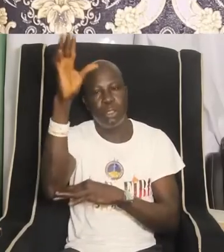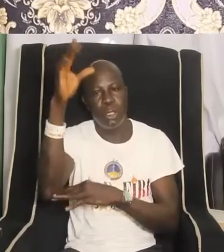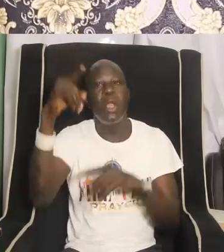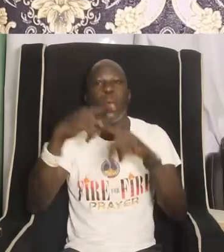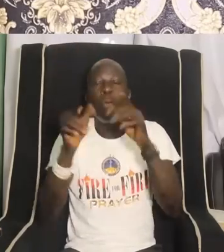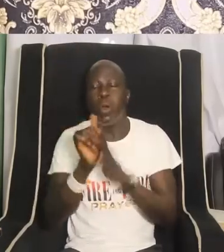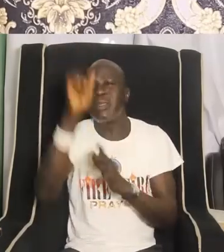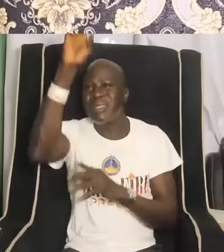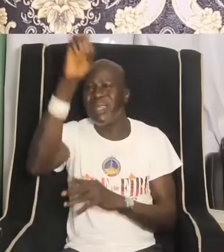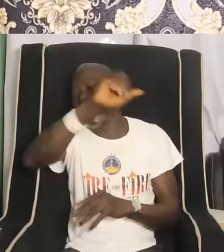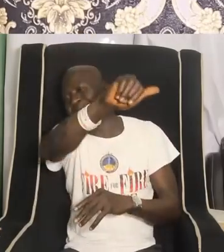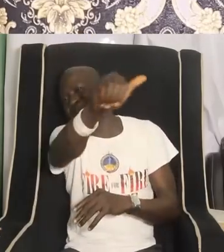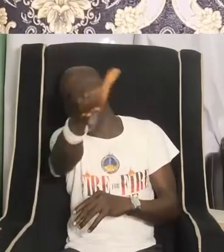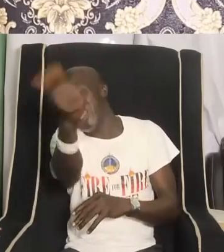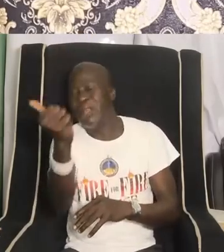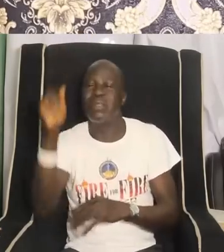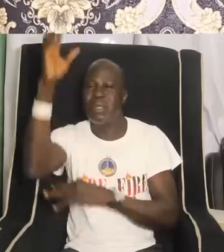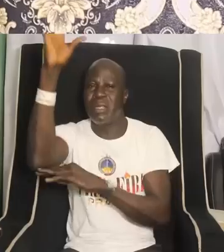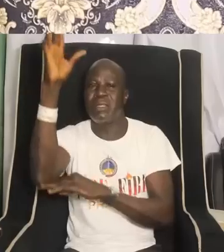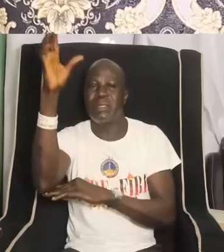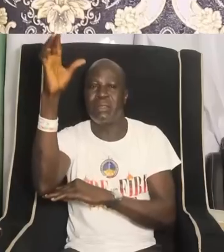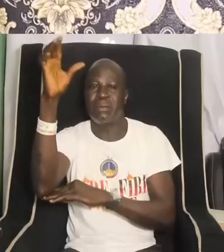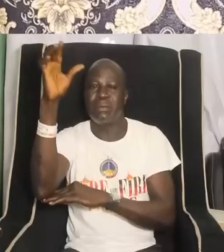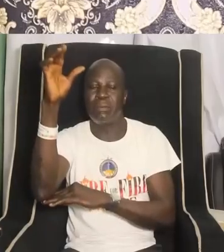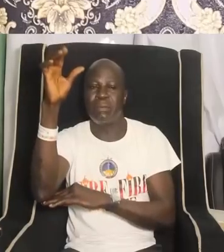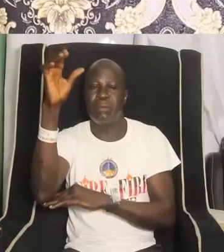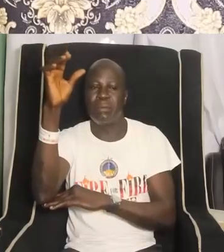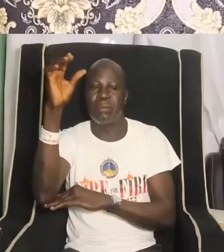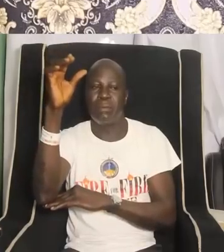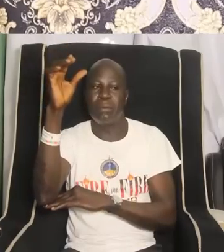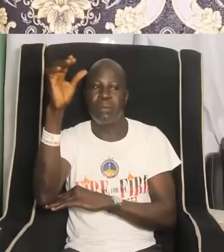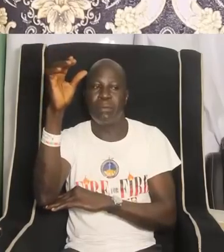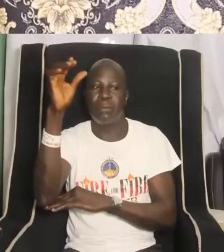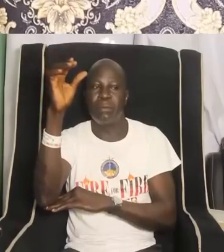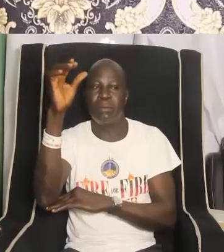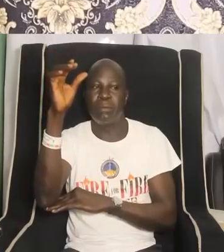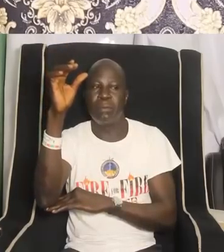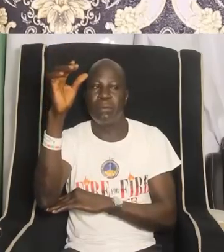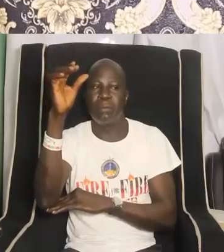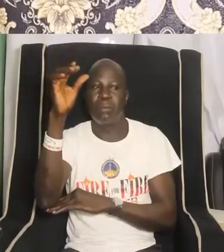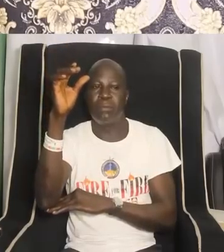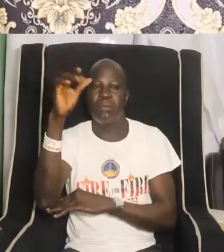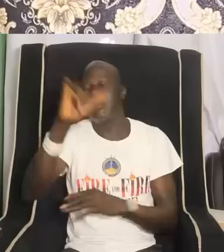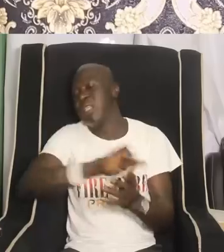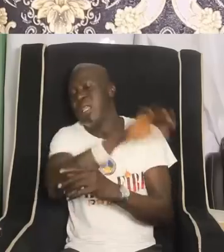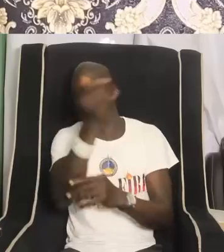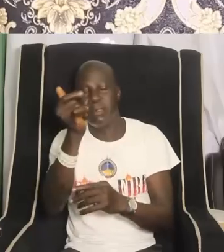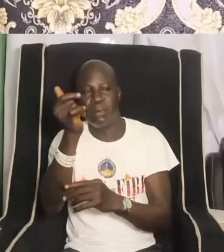tree. but igi kan bẹ tí a gbìn sí etí ìpadò ọlọ́lá kan bẹ ẹnì kan bẹ ẹni tí a fi ọkàn rẹ̀ balẹ̀. there